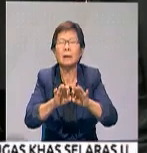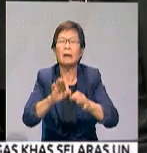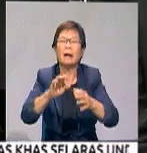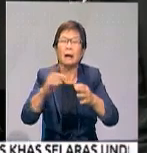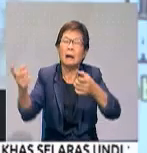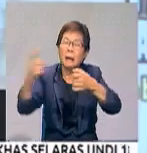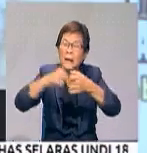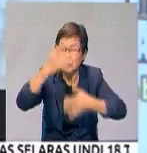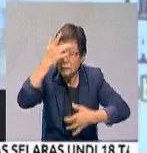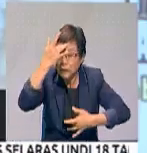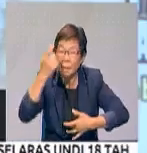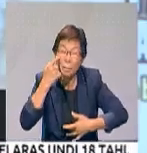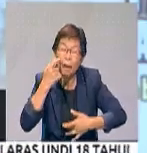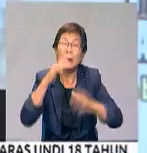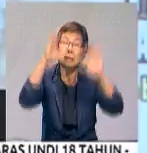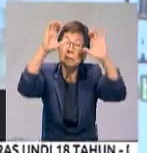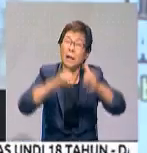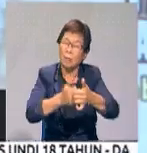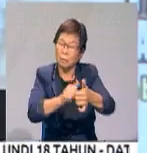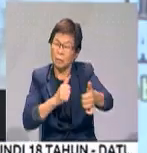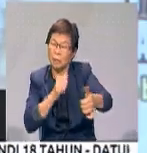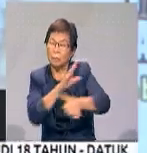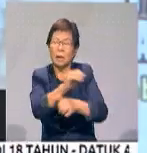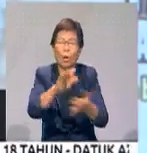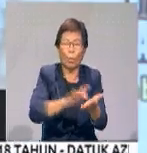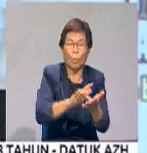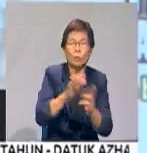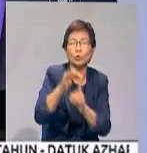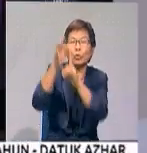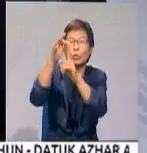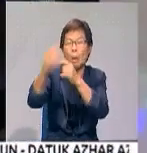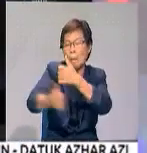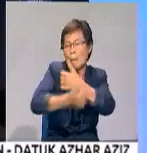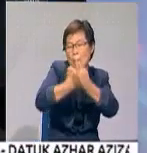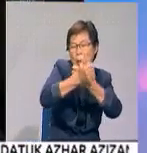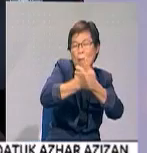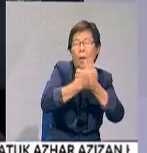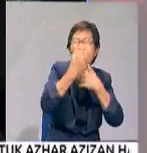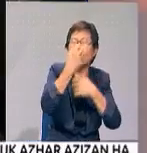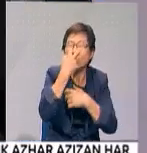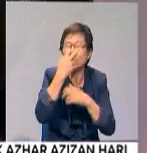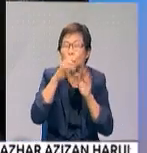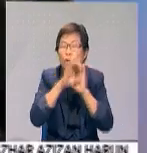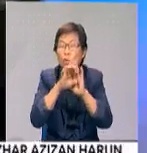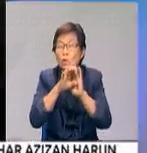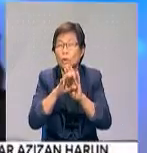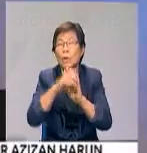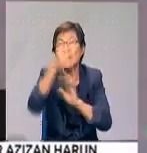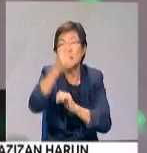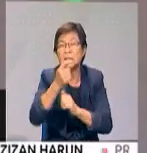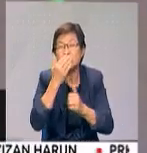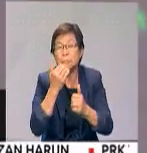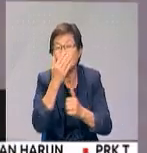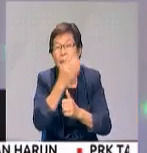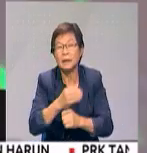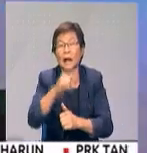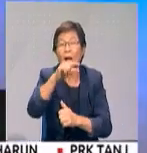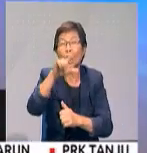mata, cara pencegahan dan rawatan terutama kes berisiko tinggi buta seperti penyakit kencing manis dan